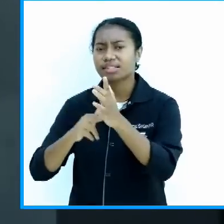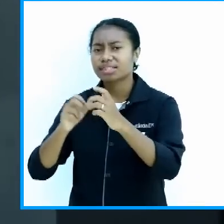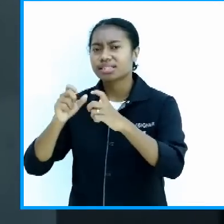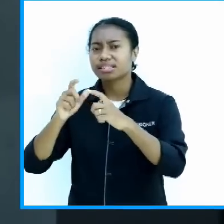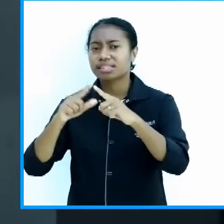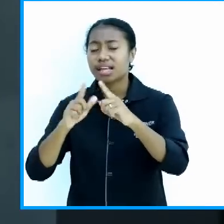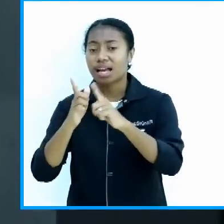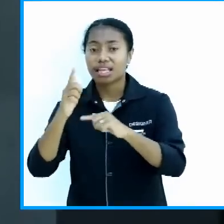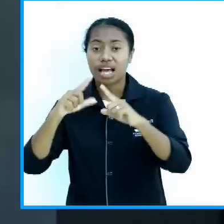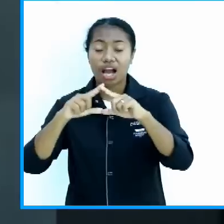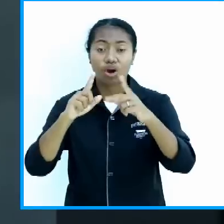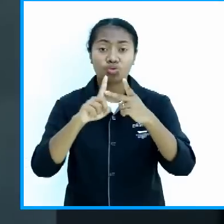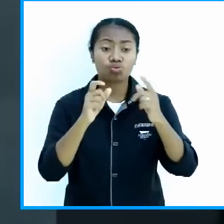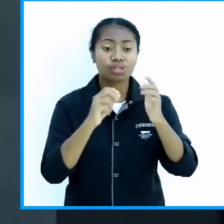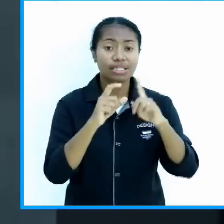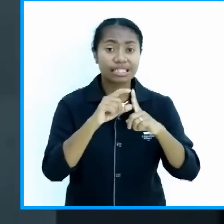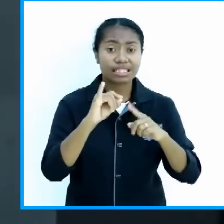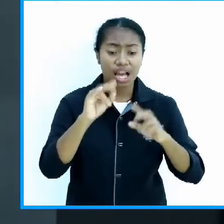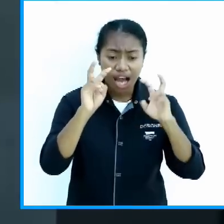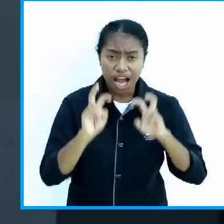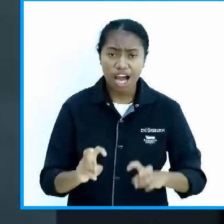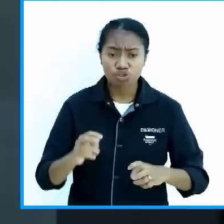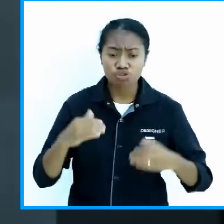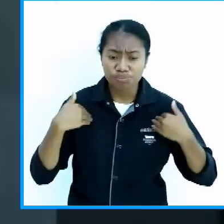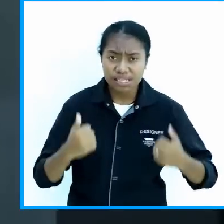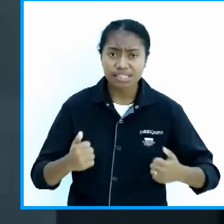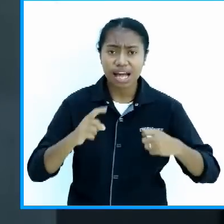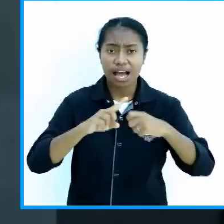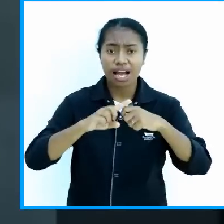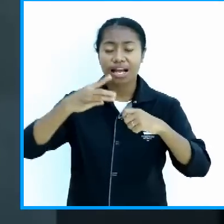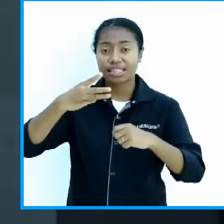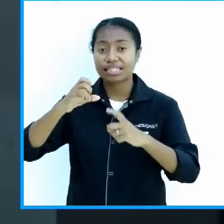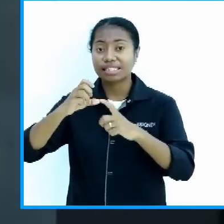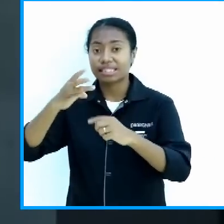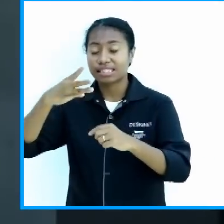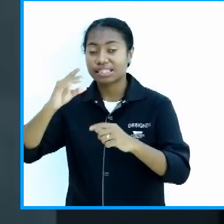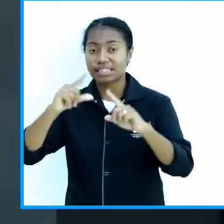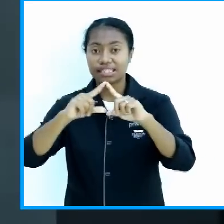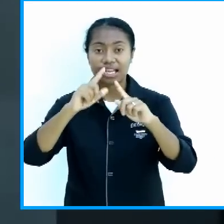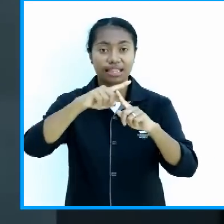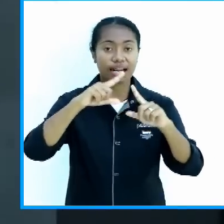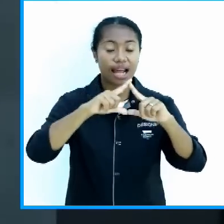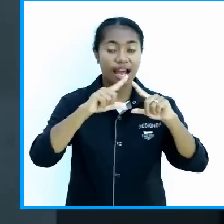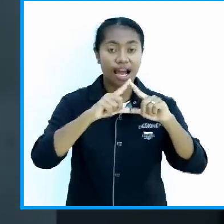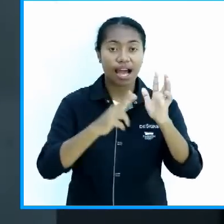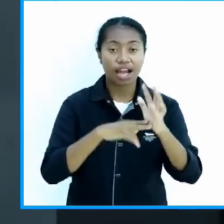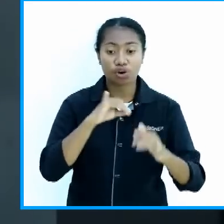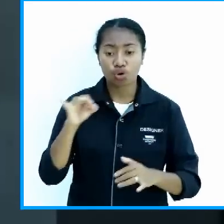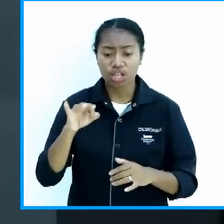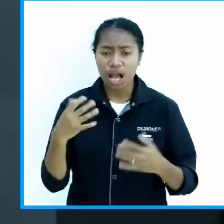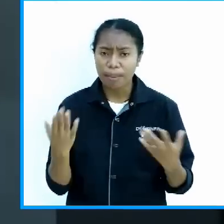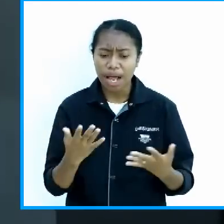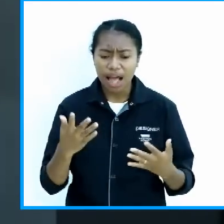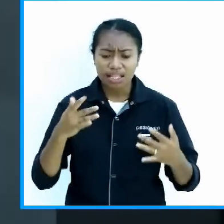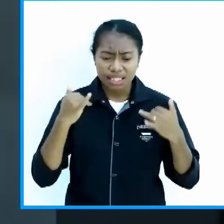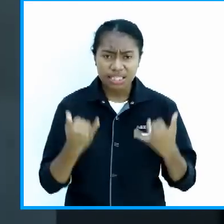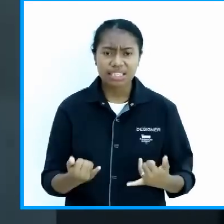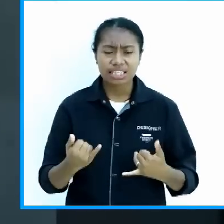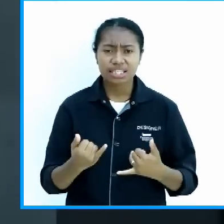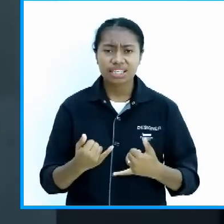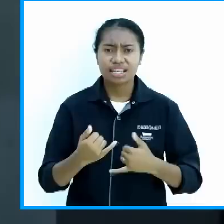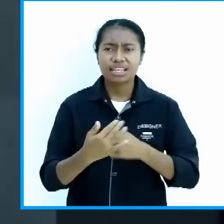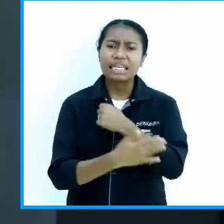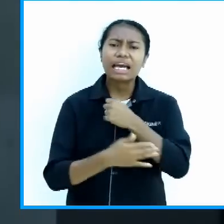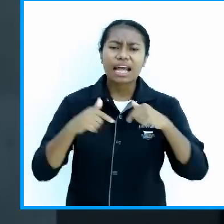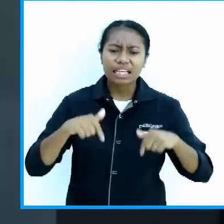kota. Apalagi ini kota kita sendiri, provinsi kita sendiri, negara kita sendiri. Harus bisa mengupayakan